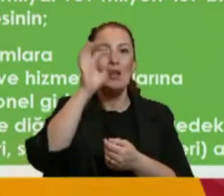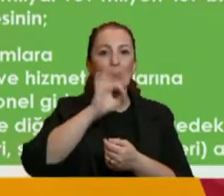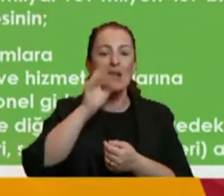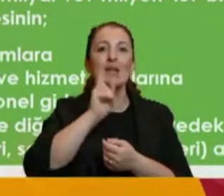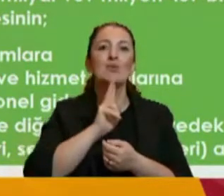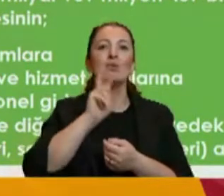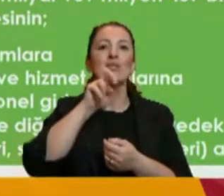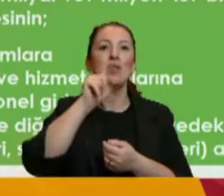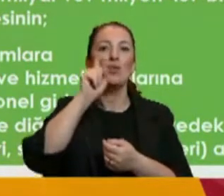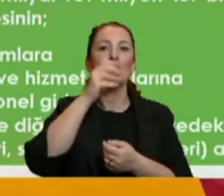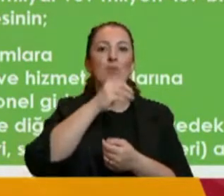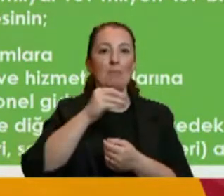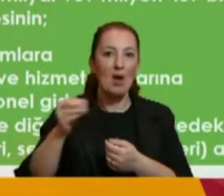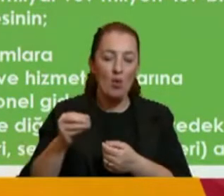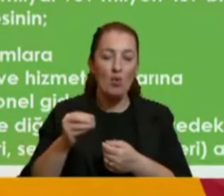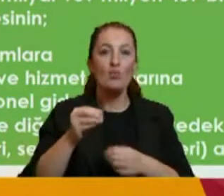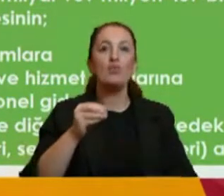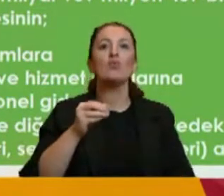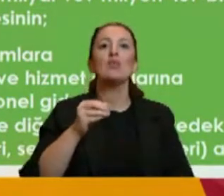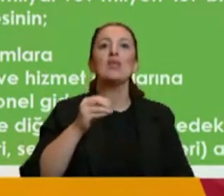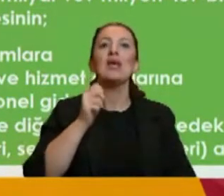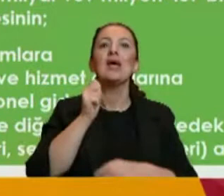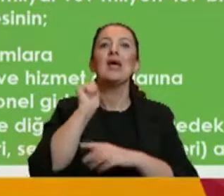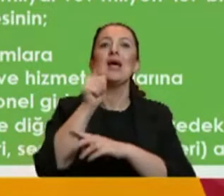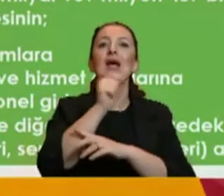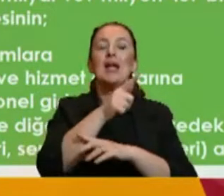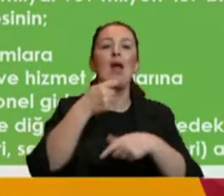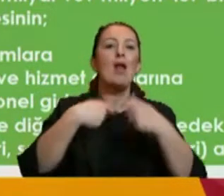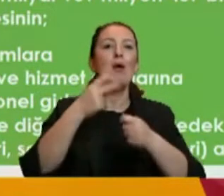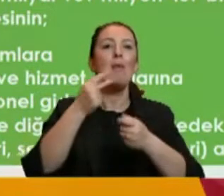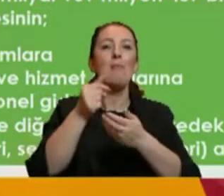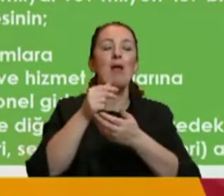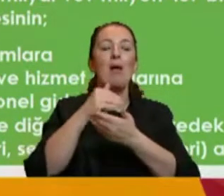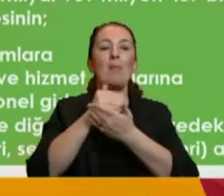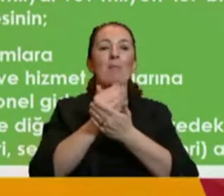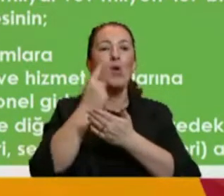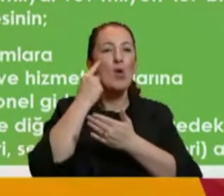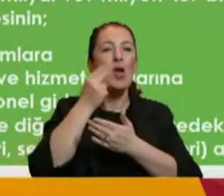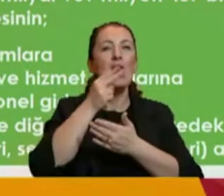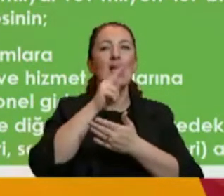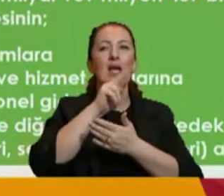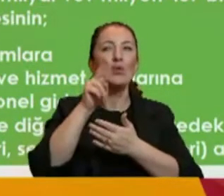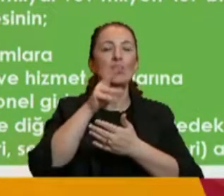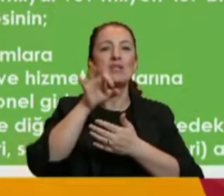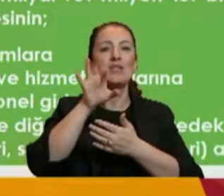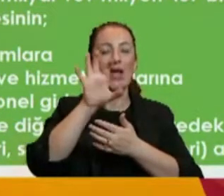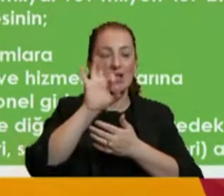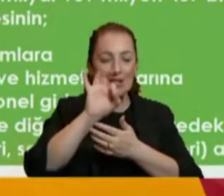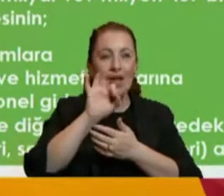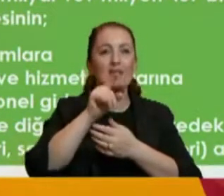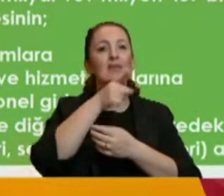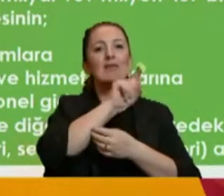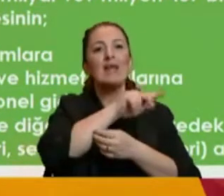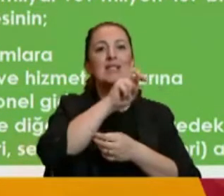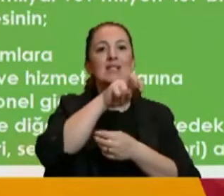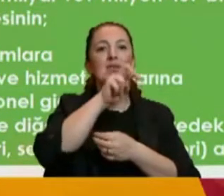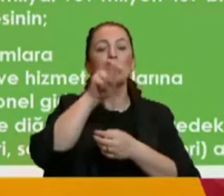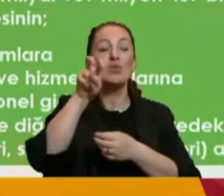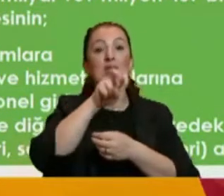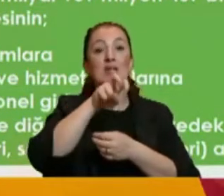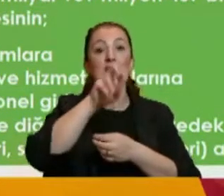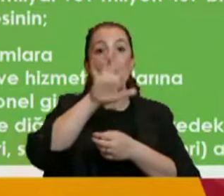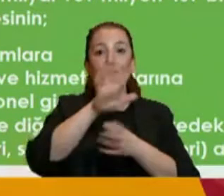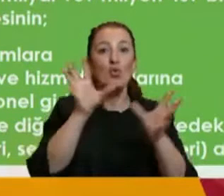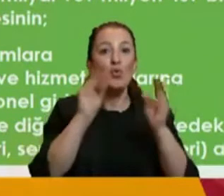289 milyon İller Bankası Payı 180 milyon diğer gelirler mi 285 milyon toplam